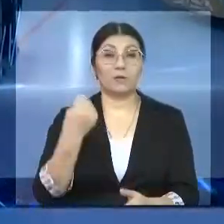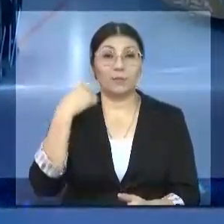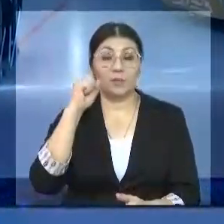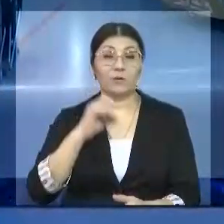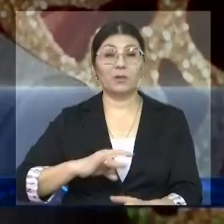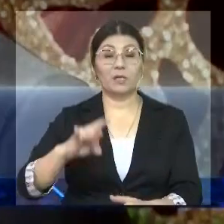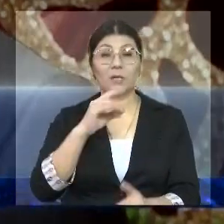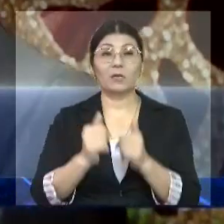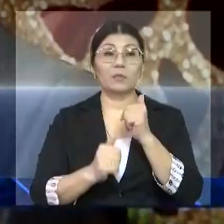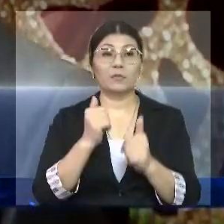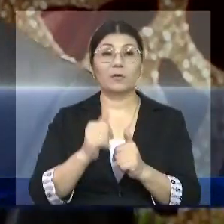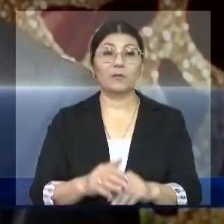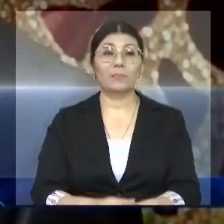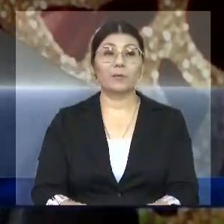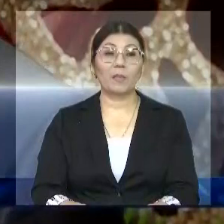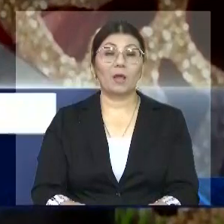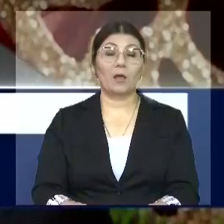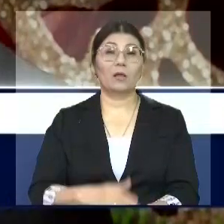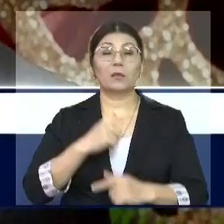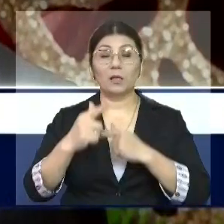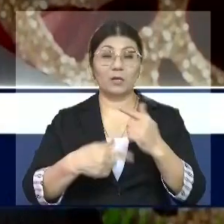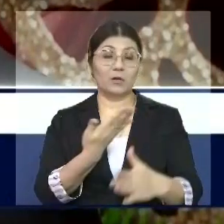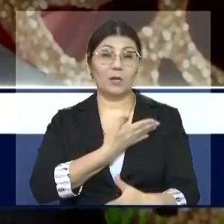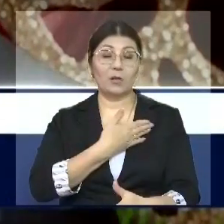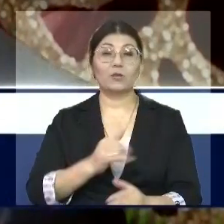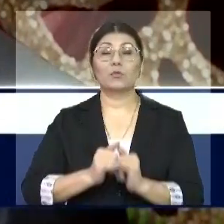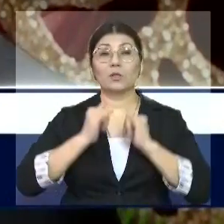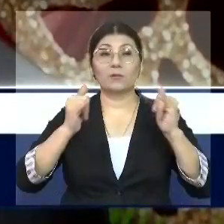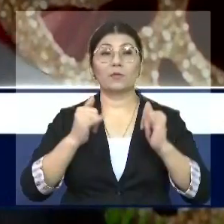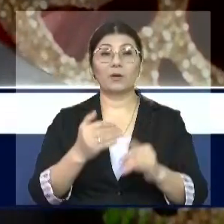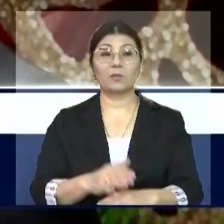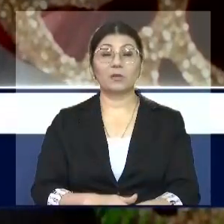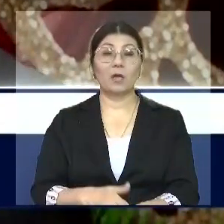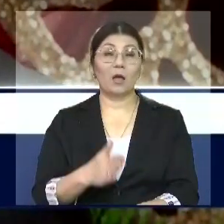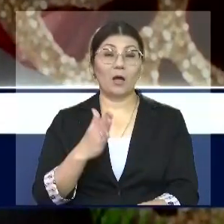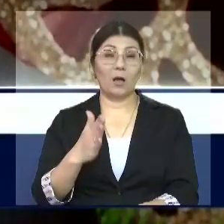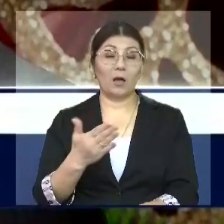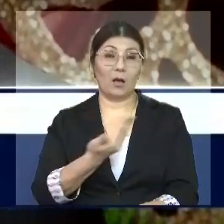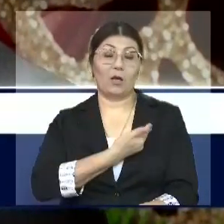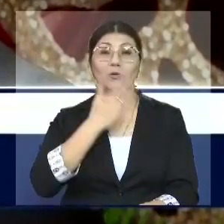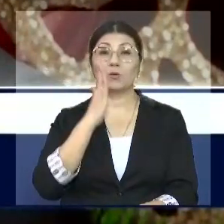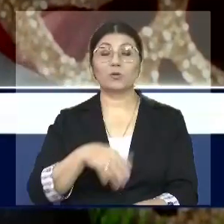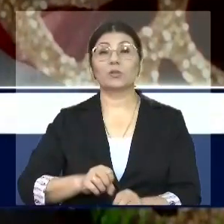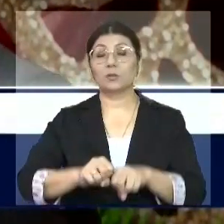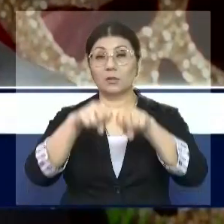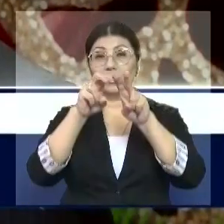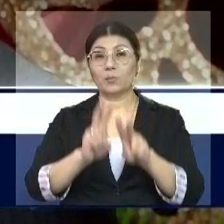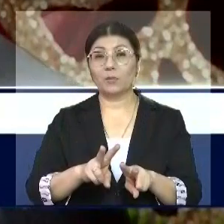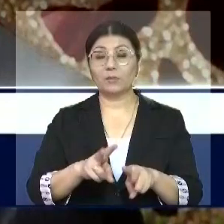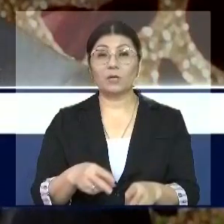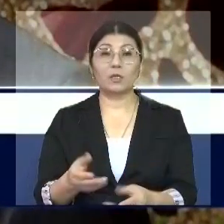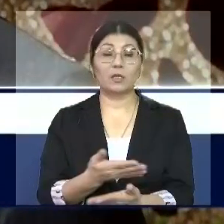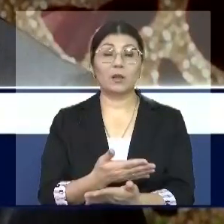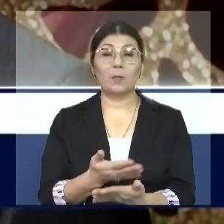планы на будущее. Дальше хочу развиваться в этой сфере. Получается, хочу стать профессиональным автослесарем по всем